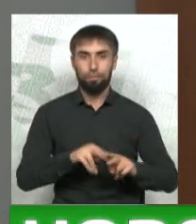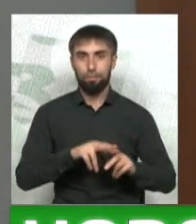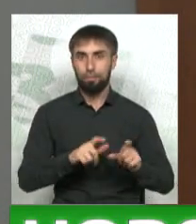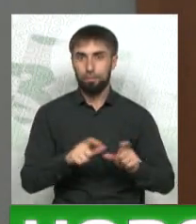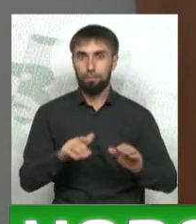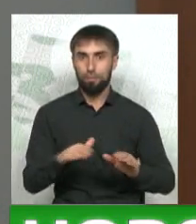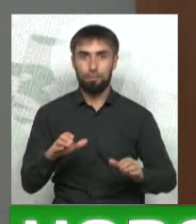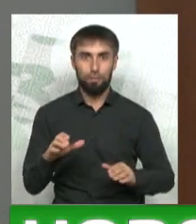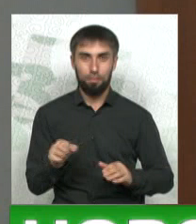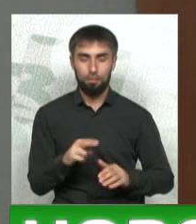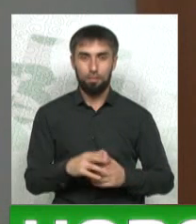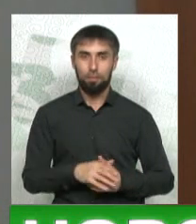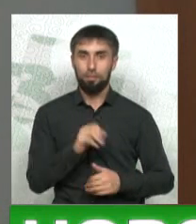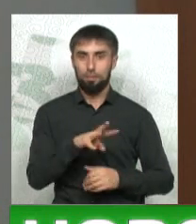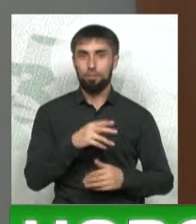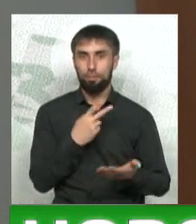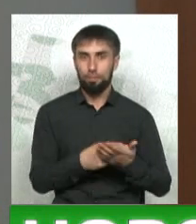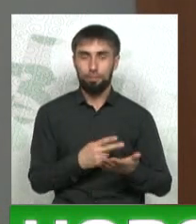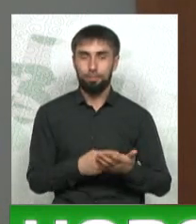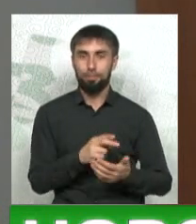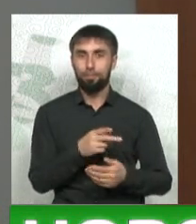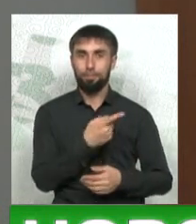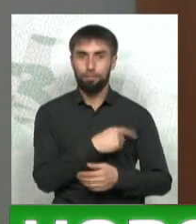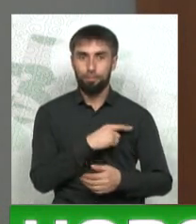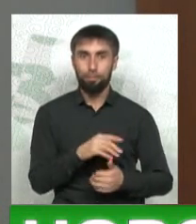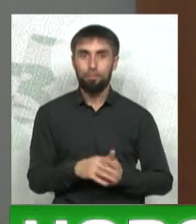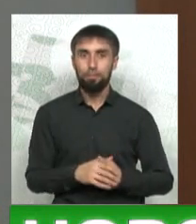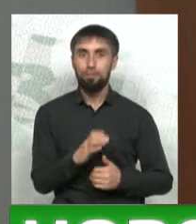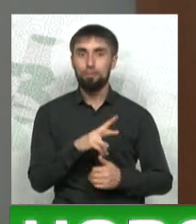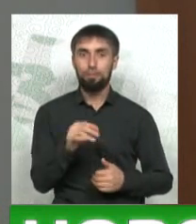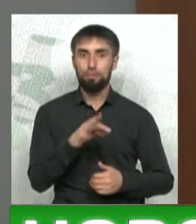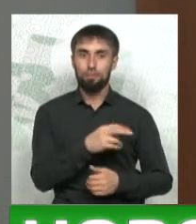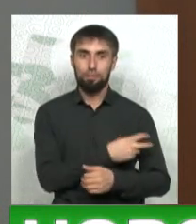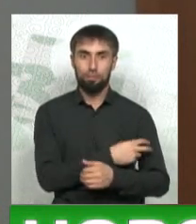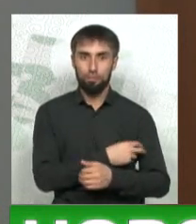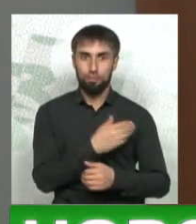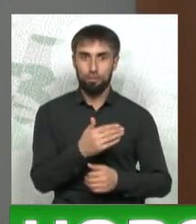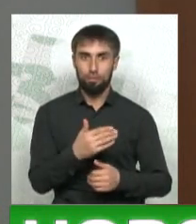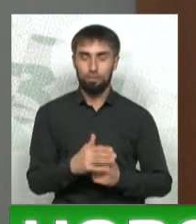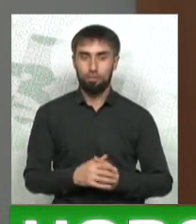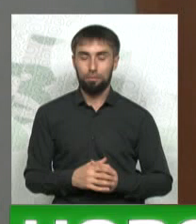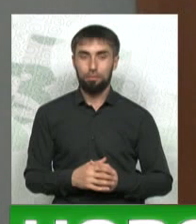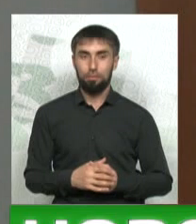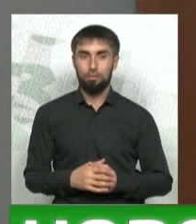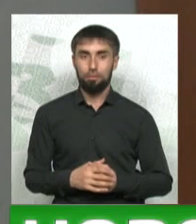школа и детский сад, а там же предусматривается больница, склады под медицинские